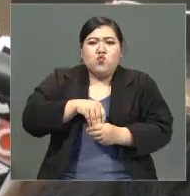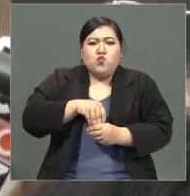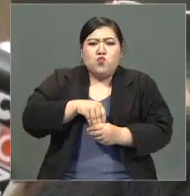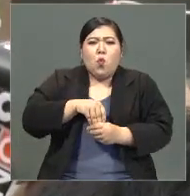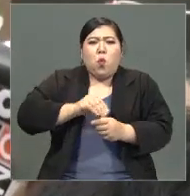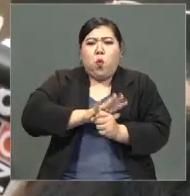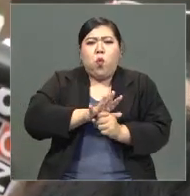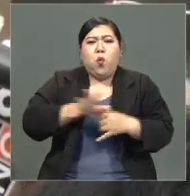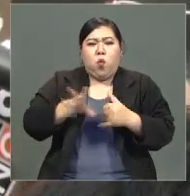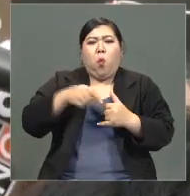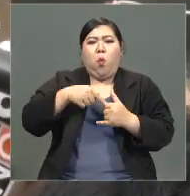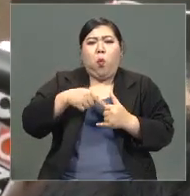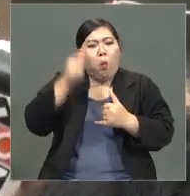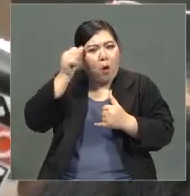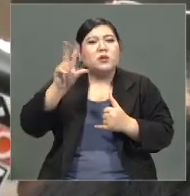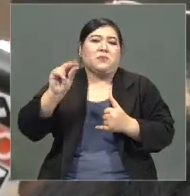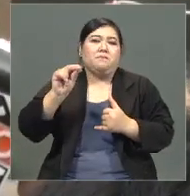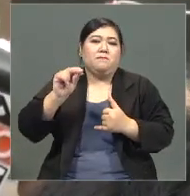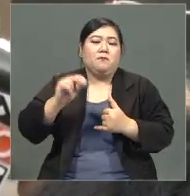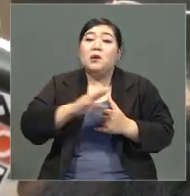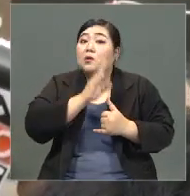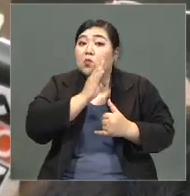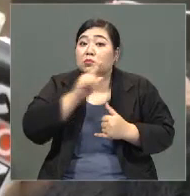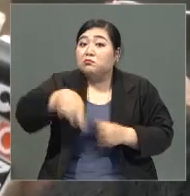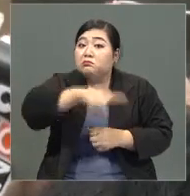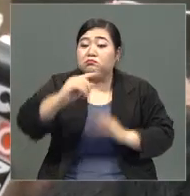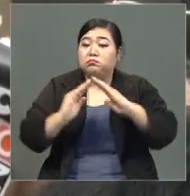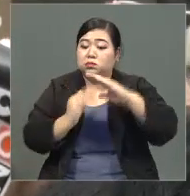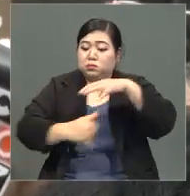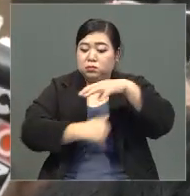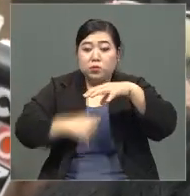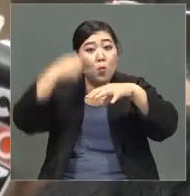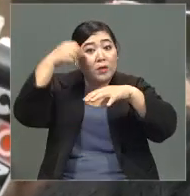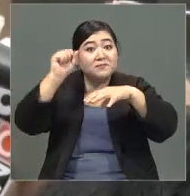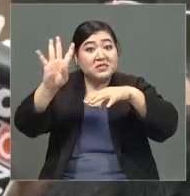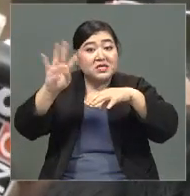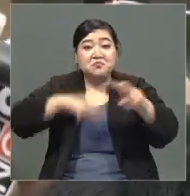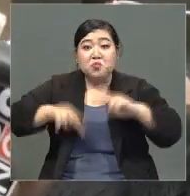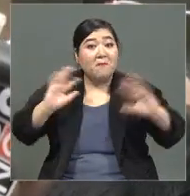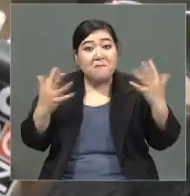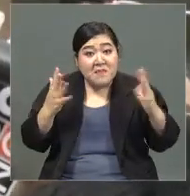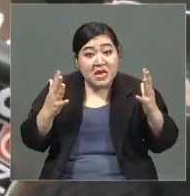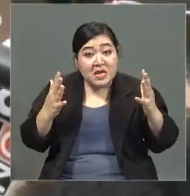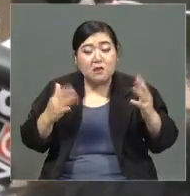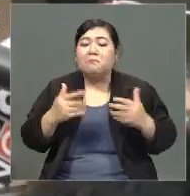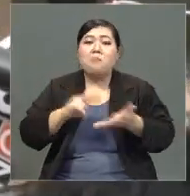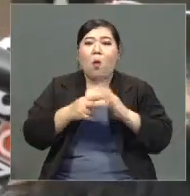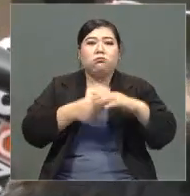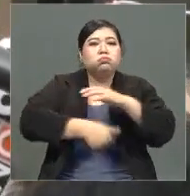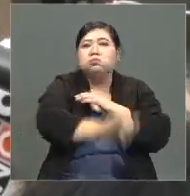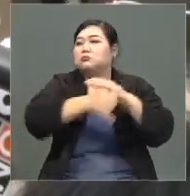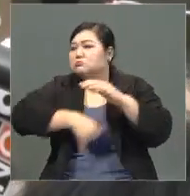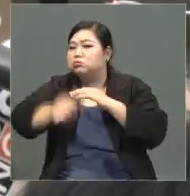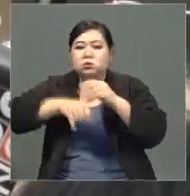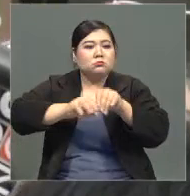นั้นสรุปก็คือถ้าเราไม่มีมาตรการ14วันเนี่ยผู้ติดเชื้อเนี่ยจะสามารถแพร่